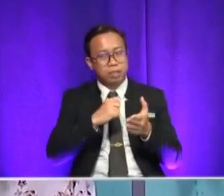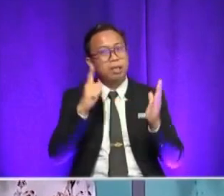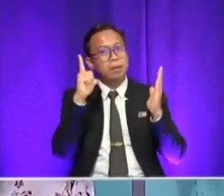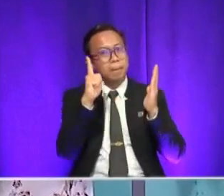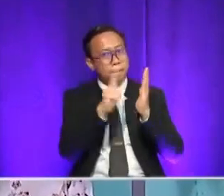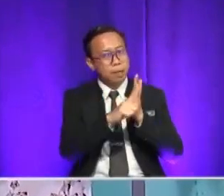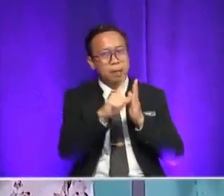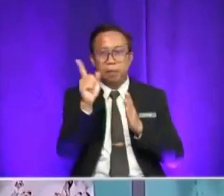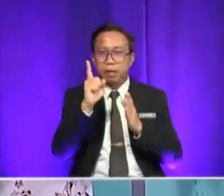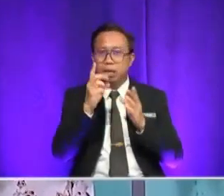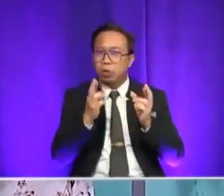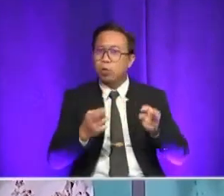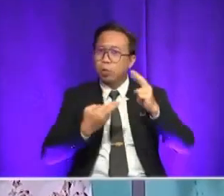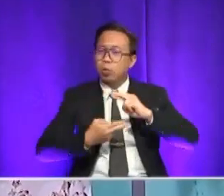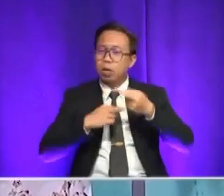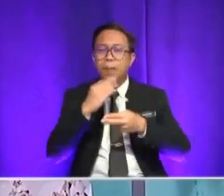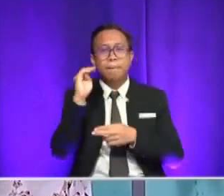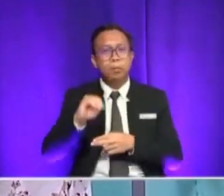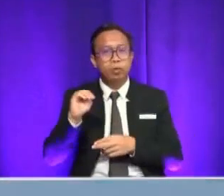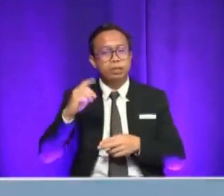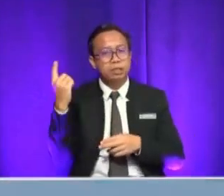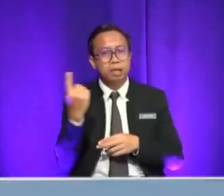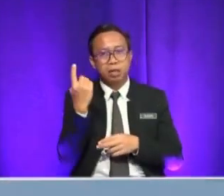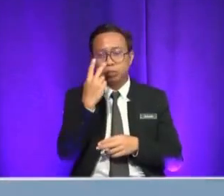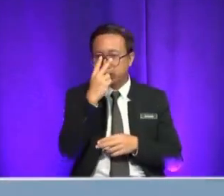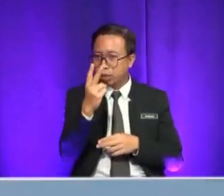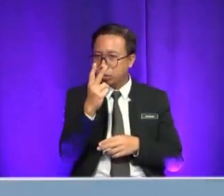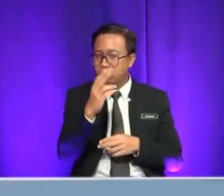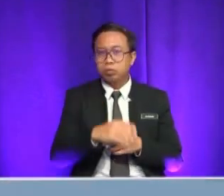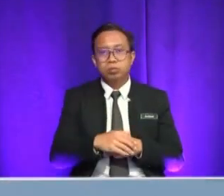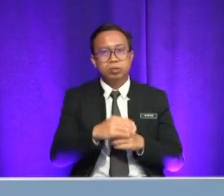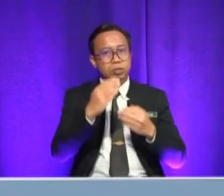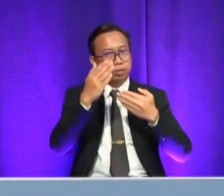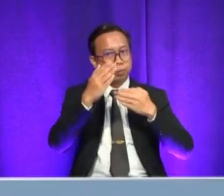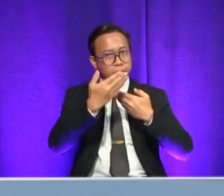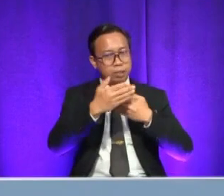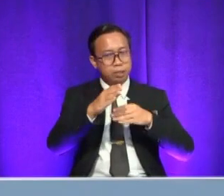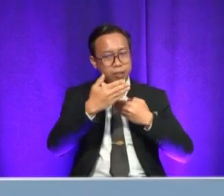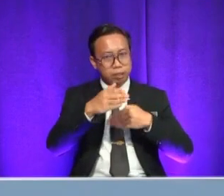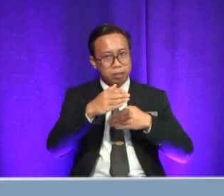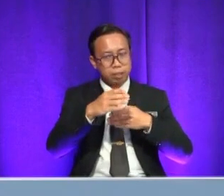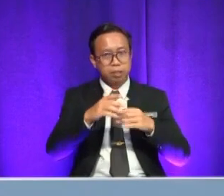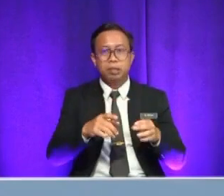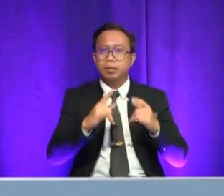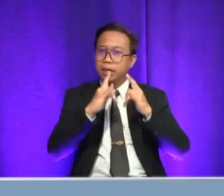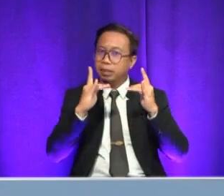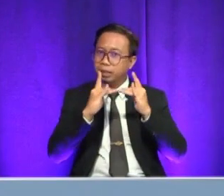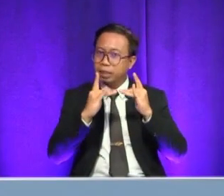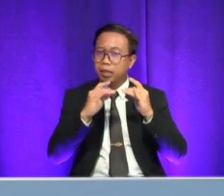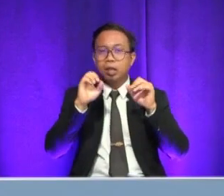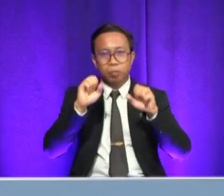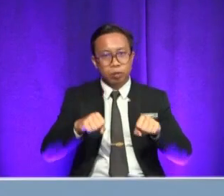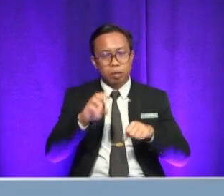ruang yang mana murid selalu tengok. Contohnya dekat tepi cermin, tepi katil contohnya, okey, supaya murid